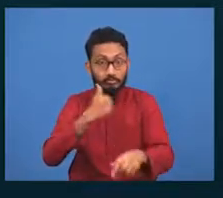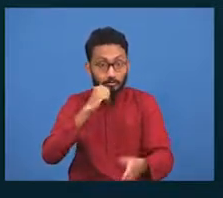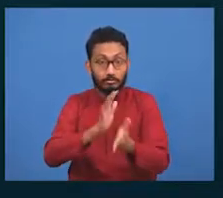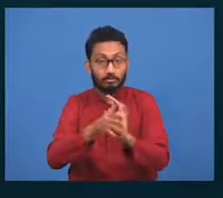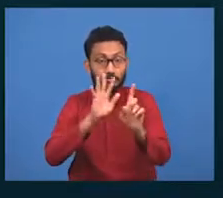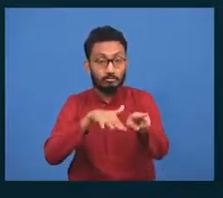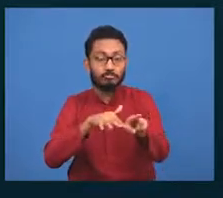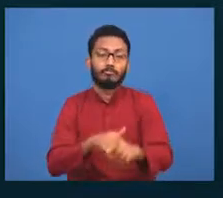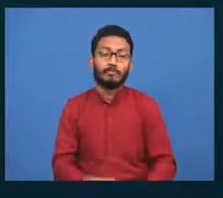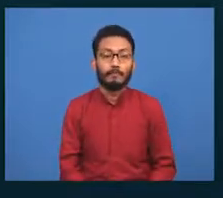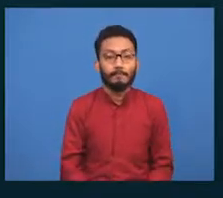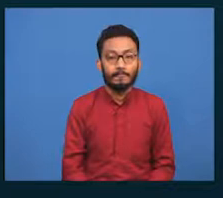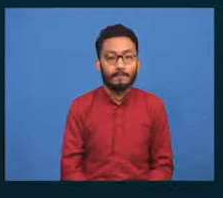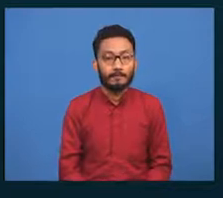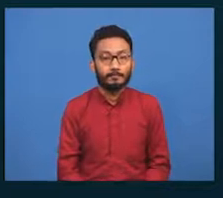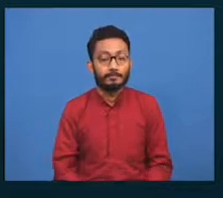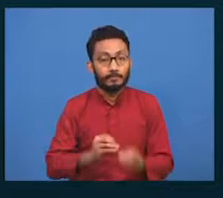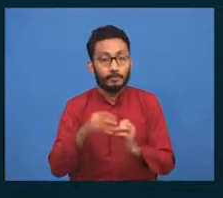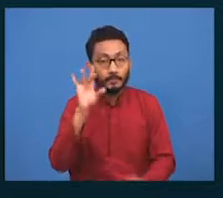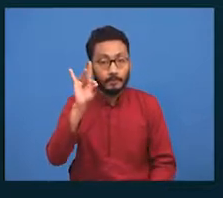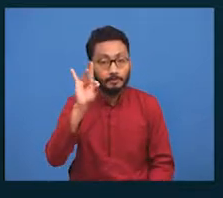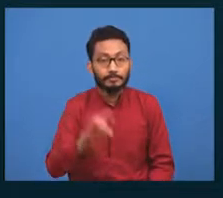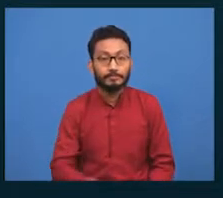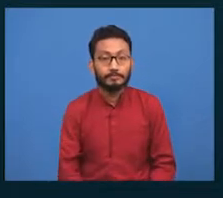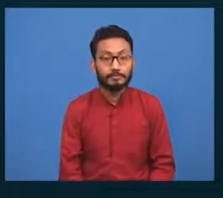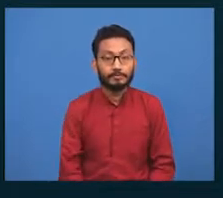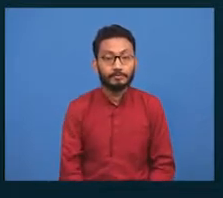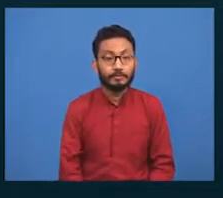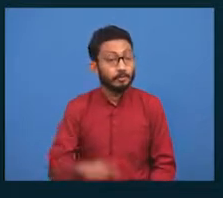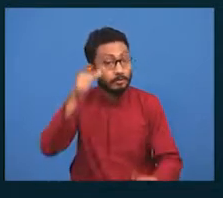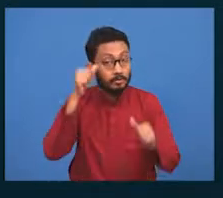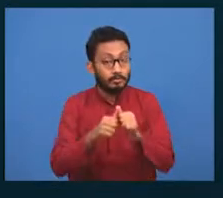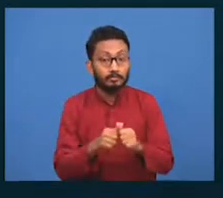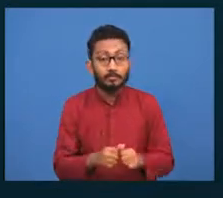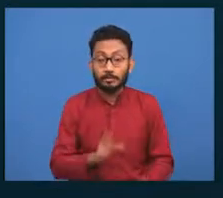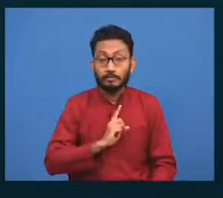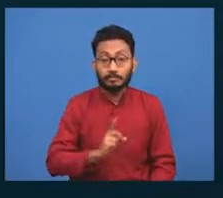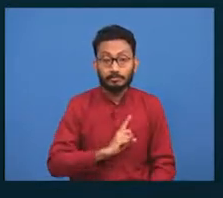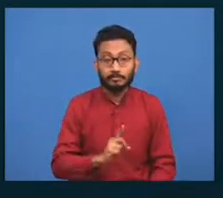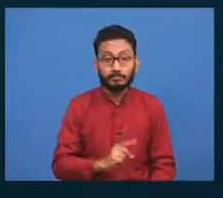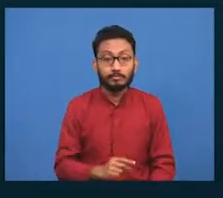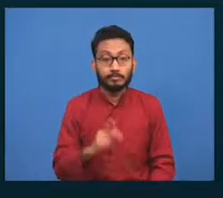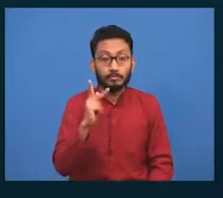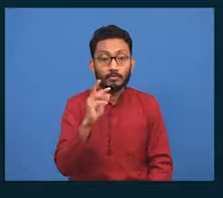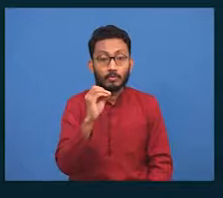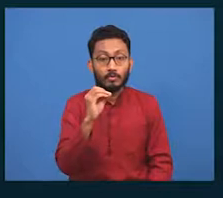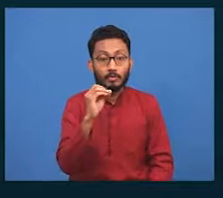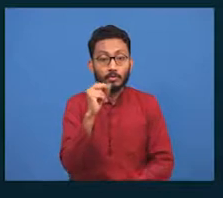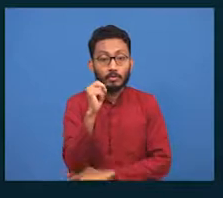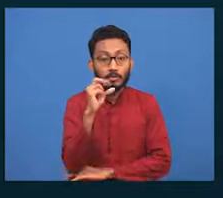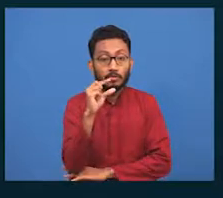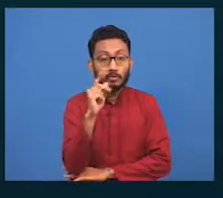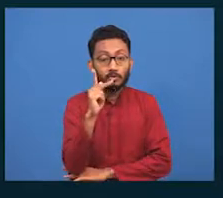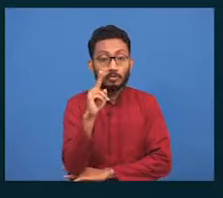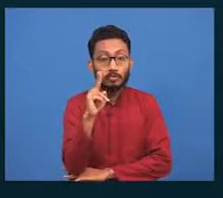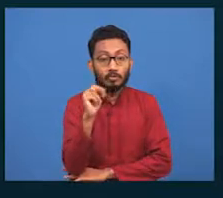perempuan. Yang kelapan, menganggap bahawa Islam mengongkong golongan wanita, tidak